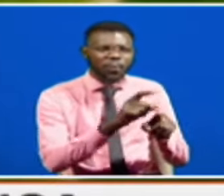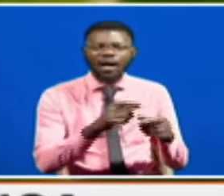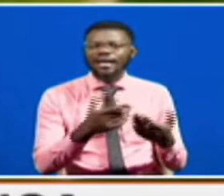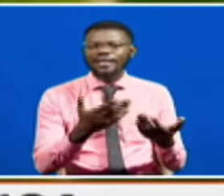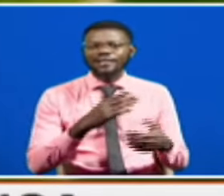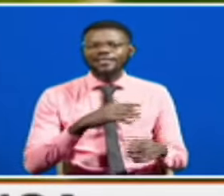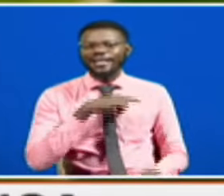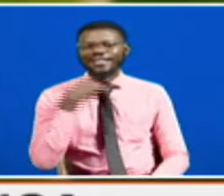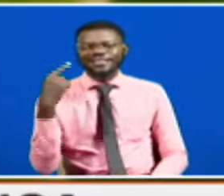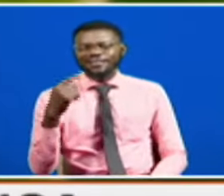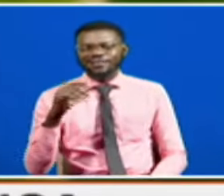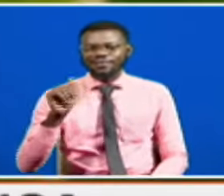Agutu Rosa, KTN News. Zaidi ya wazee 300 katika kaunti ya Murang'a